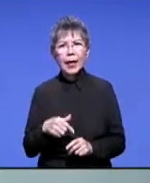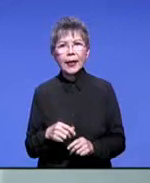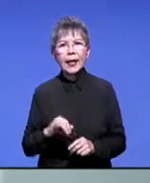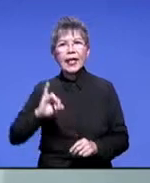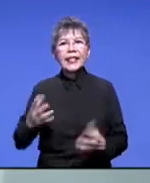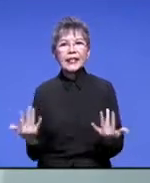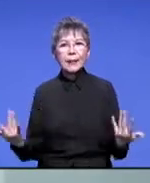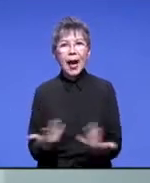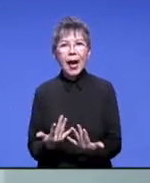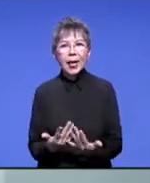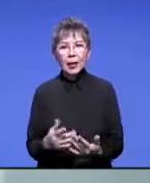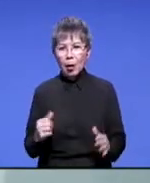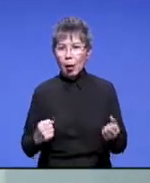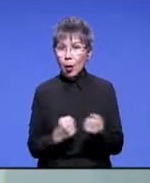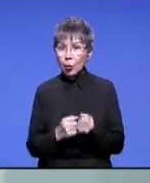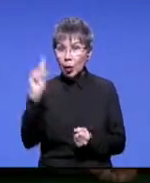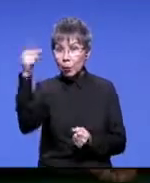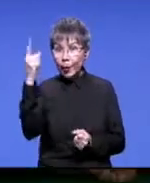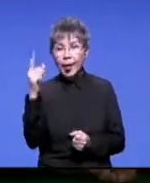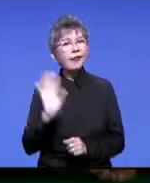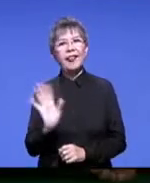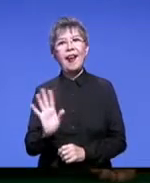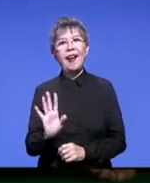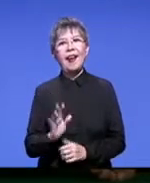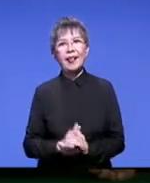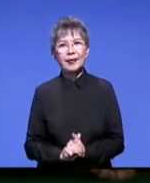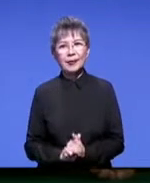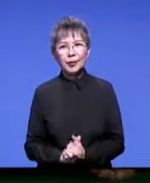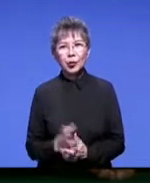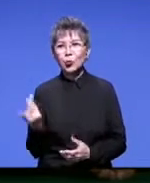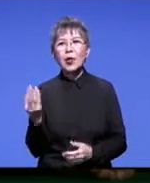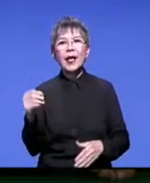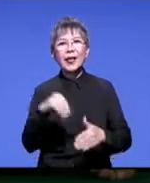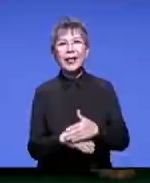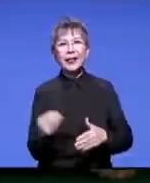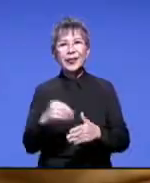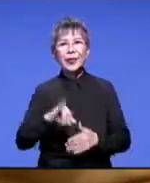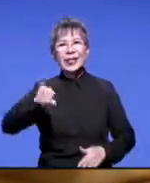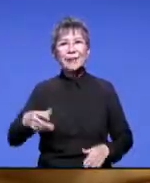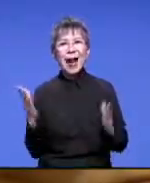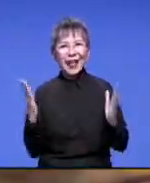jemaah masjid tanpa bantuan pemerintah. Carmel Mursalim, Baramaestro, Jakarta.